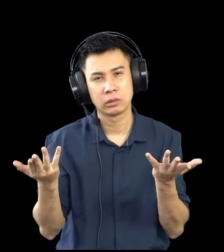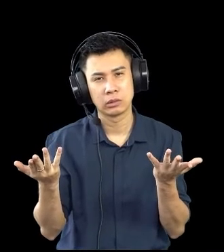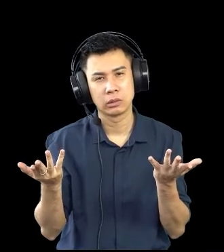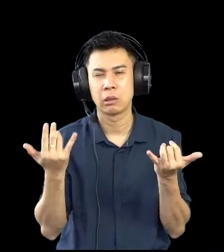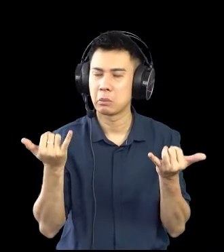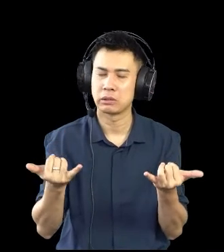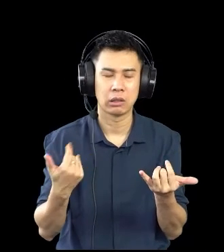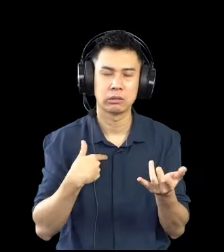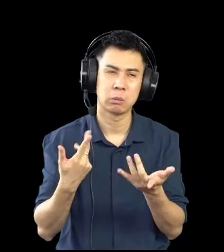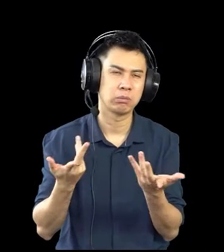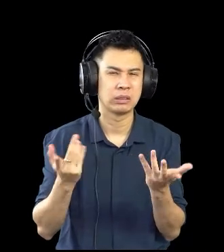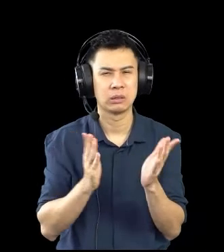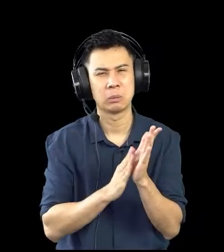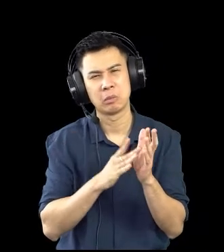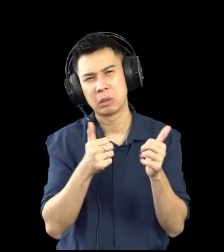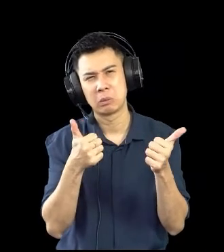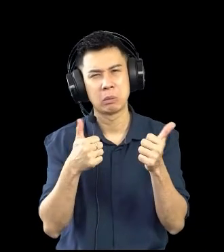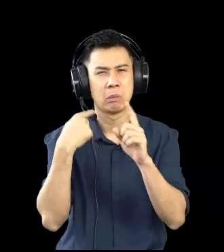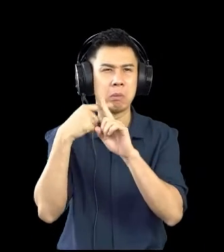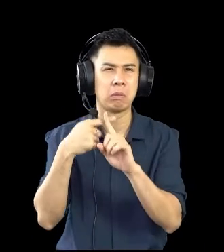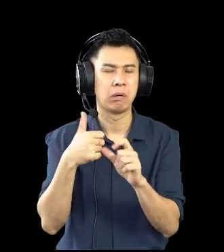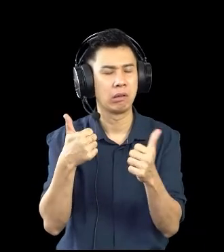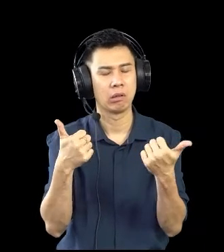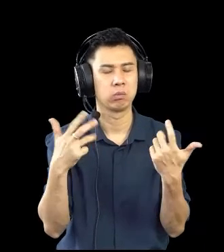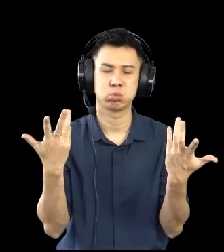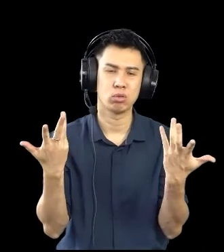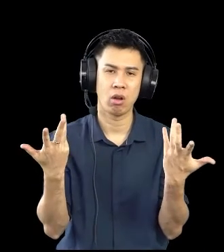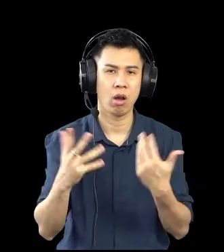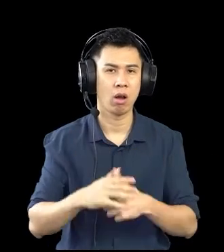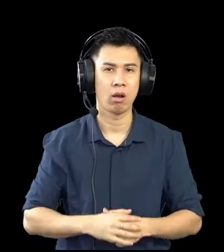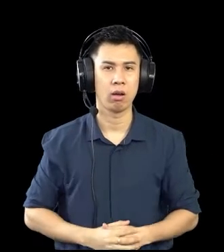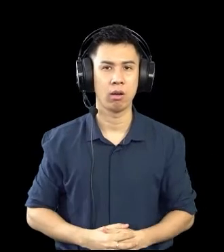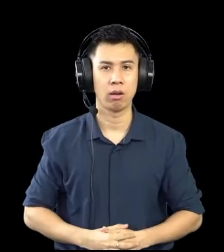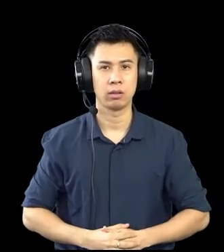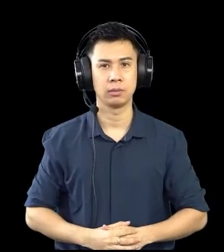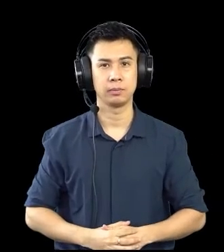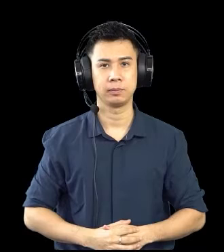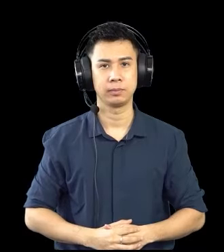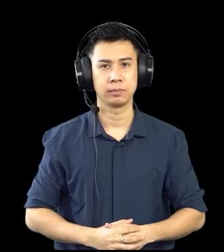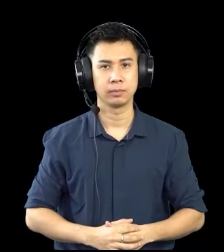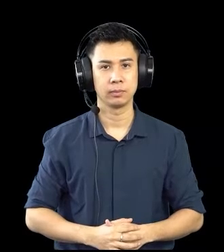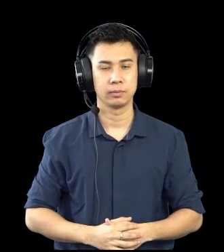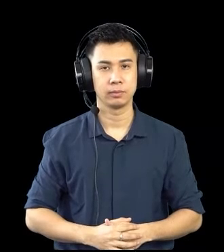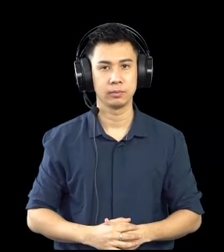hiện tại là chưa khả thi lắm. Ok, Cảm chị ơn. cảm ơn em.